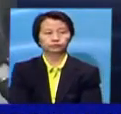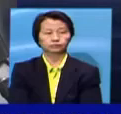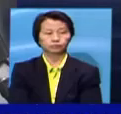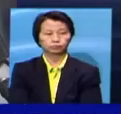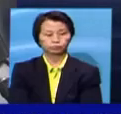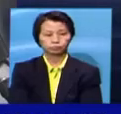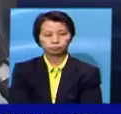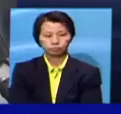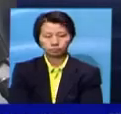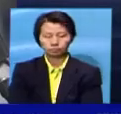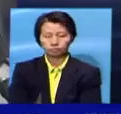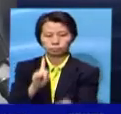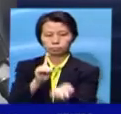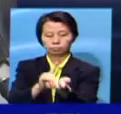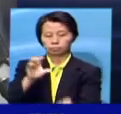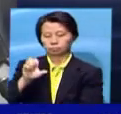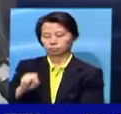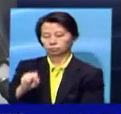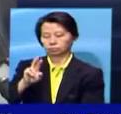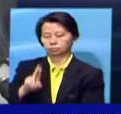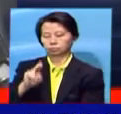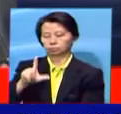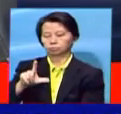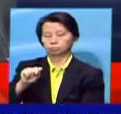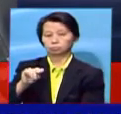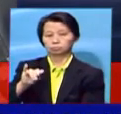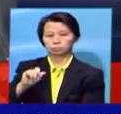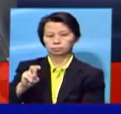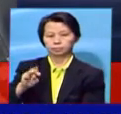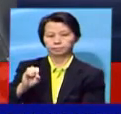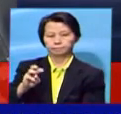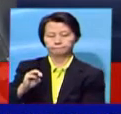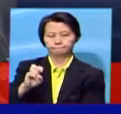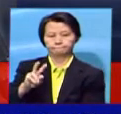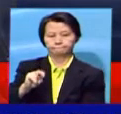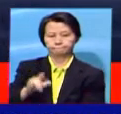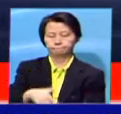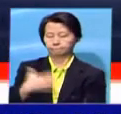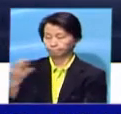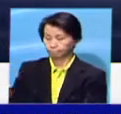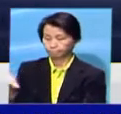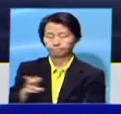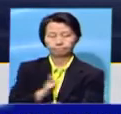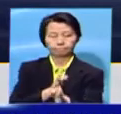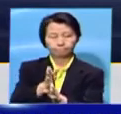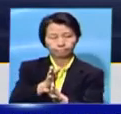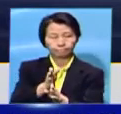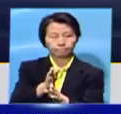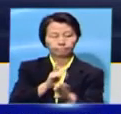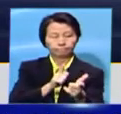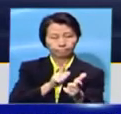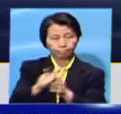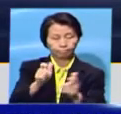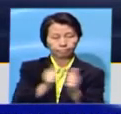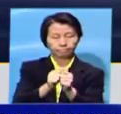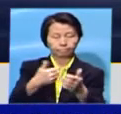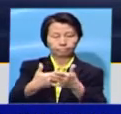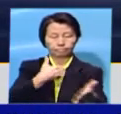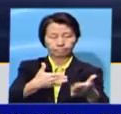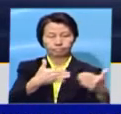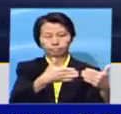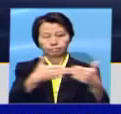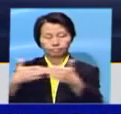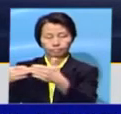putrajayaan S Dr merupakan lulusan bidang ekonomi dari Universiti Malaya sebelum menyambung pengajian di